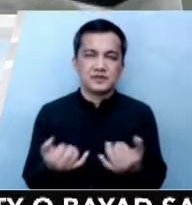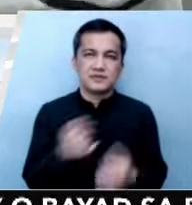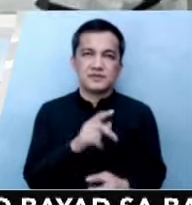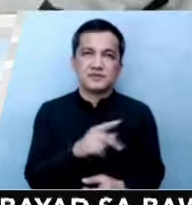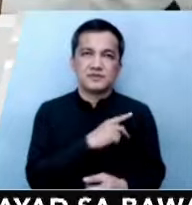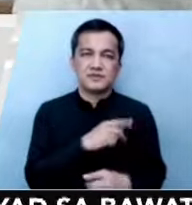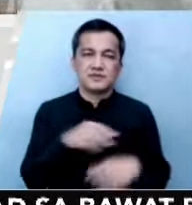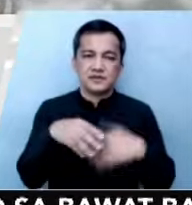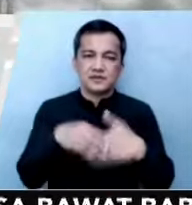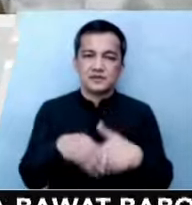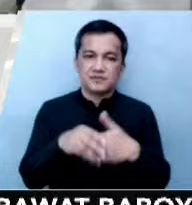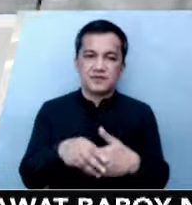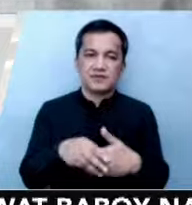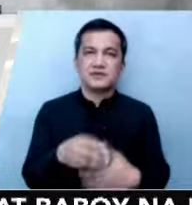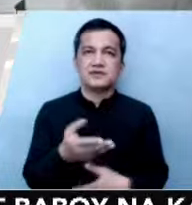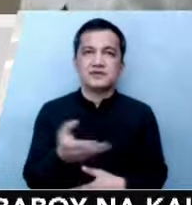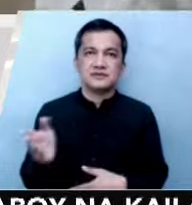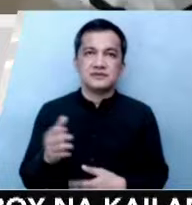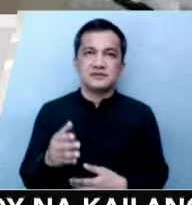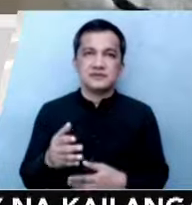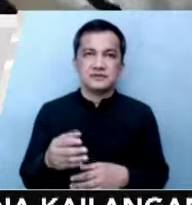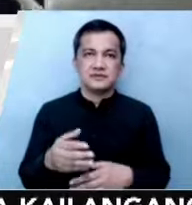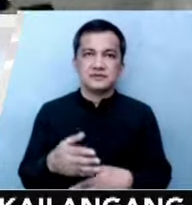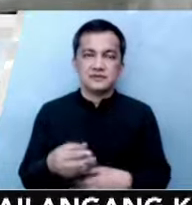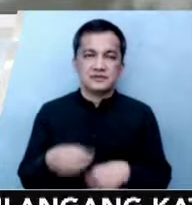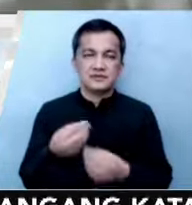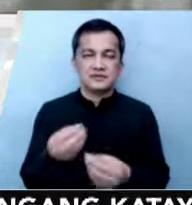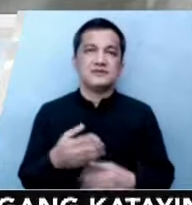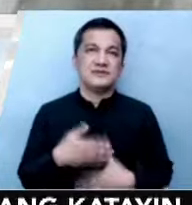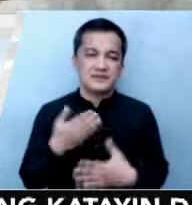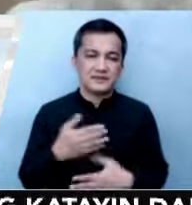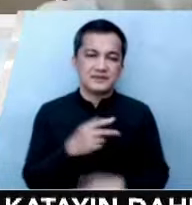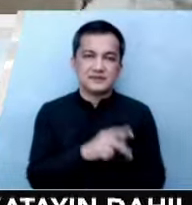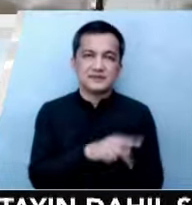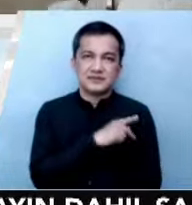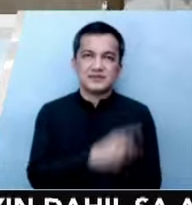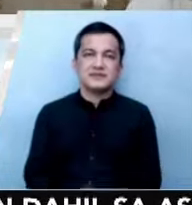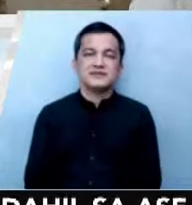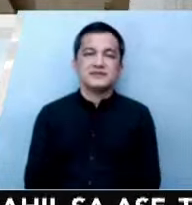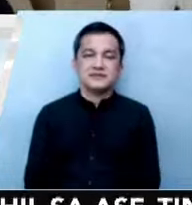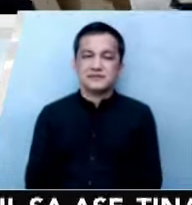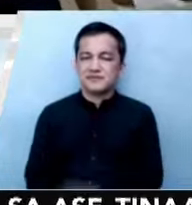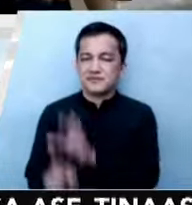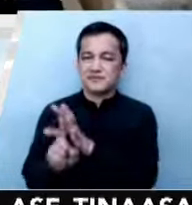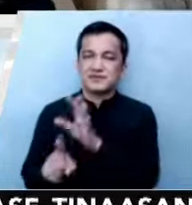sila, ma-entertain namin sila ng personal. Bentang-benta rin sa